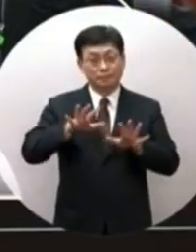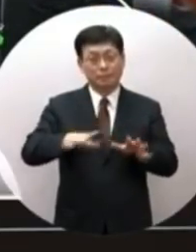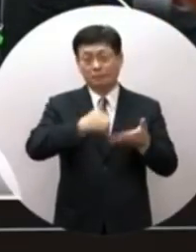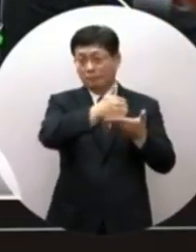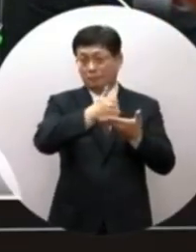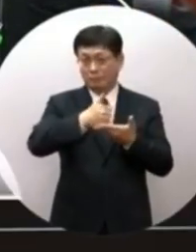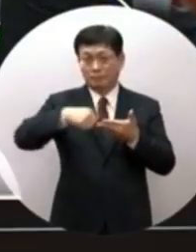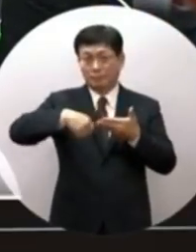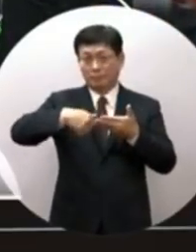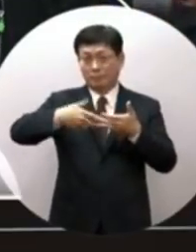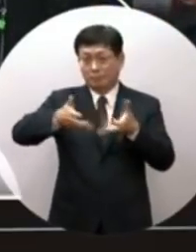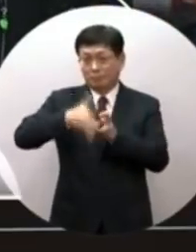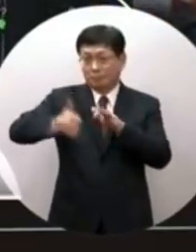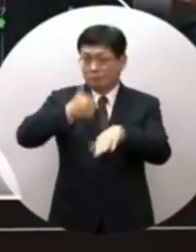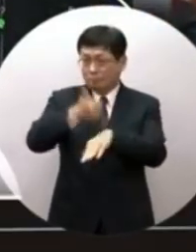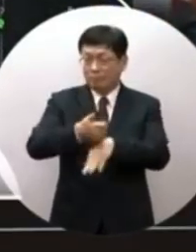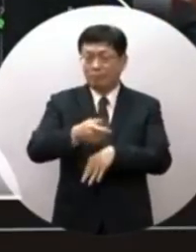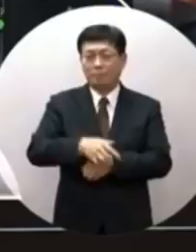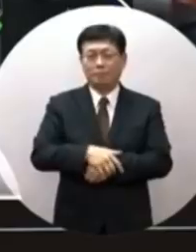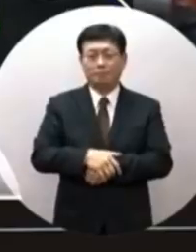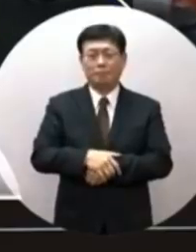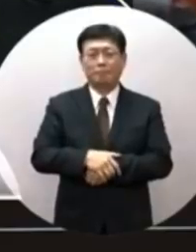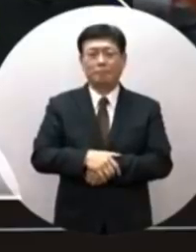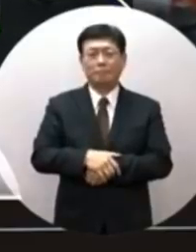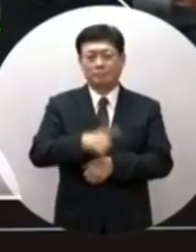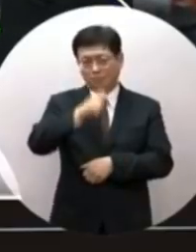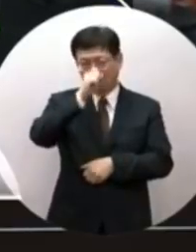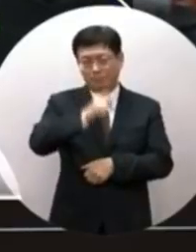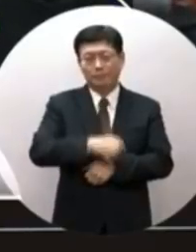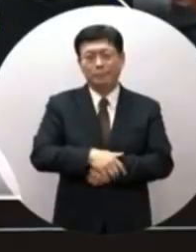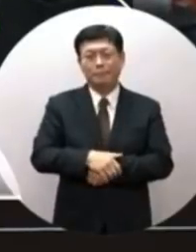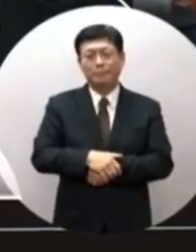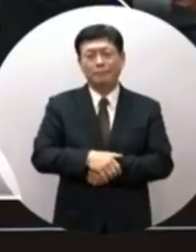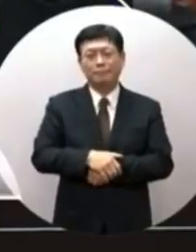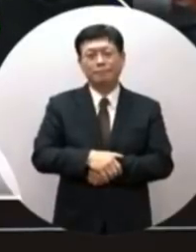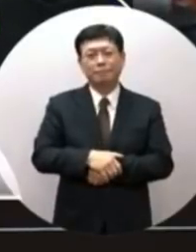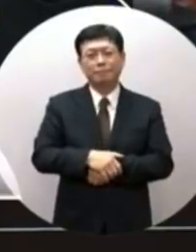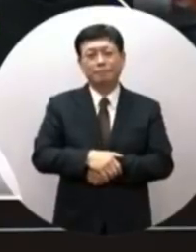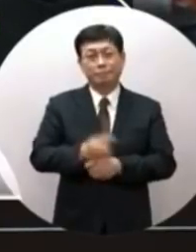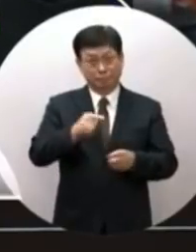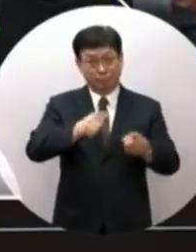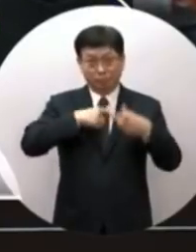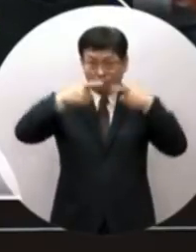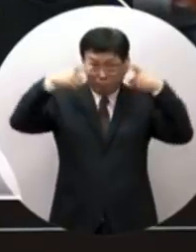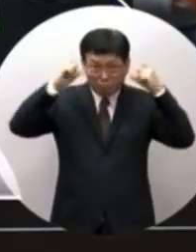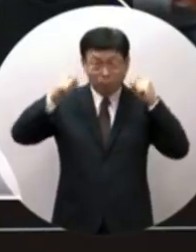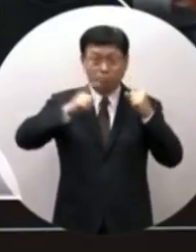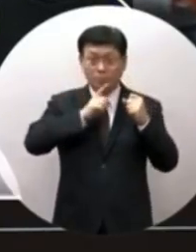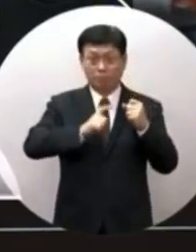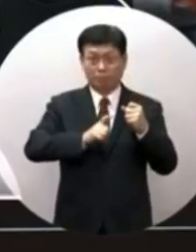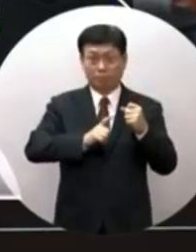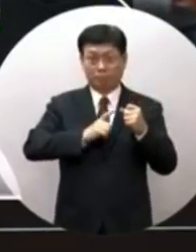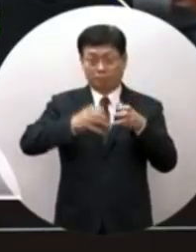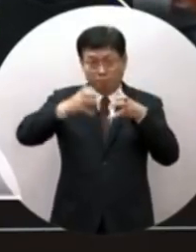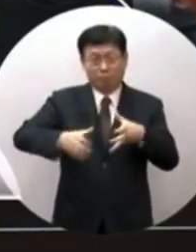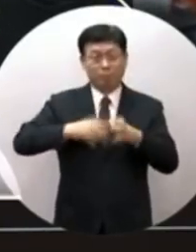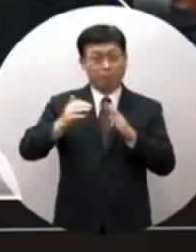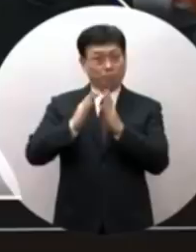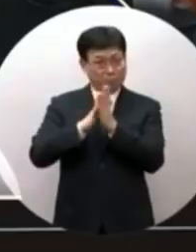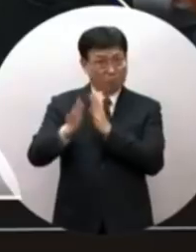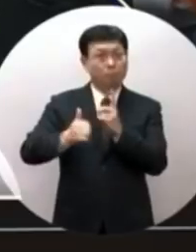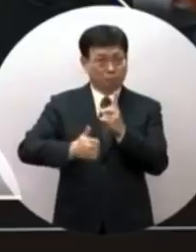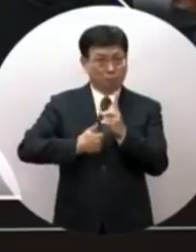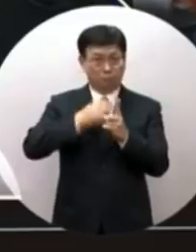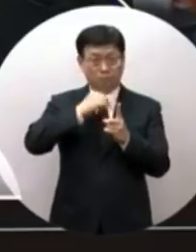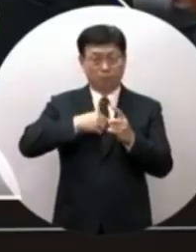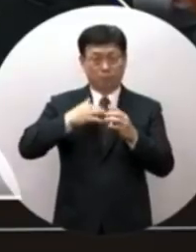部长，你起来做。 委员你好。 你好，你这个口罩国家队啊。员工